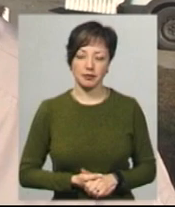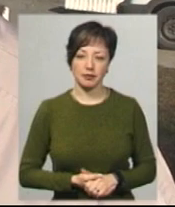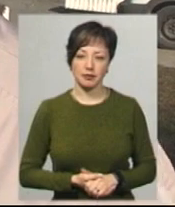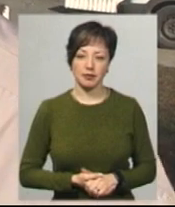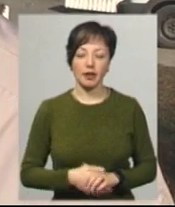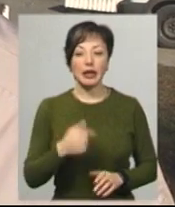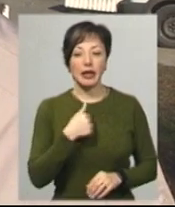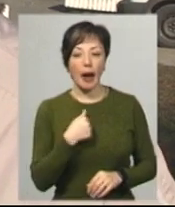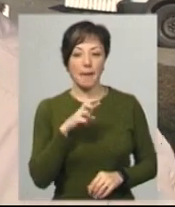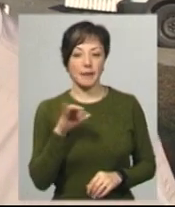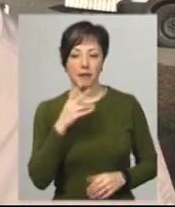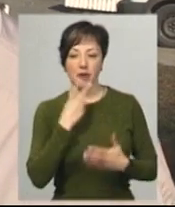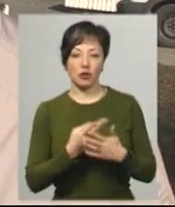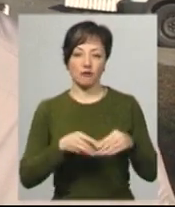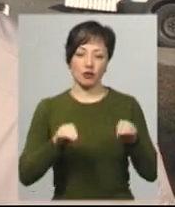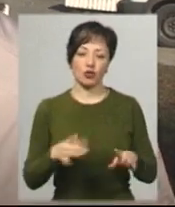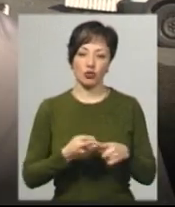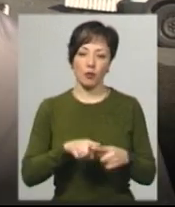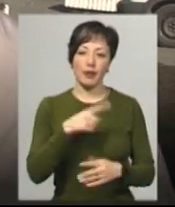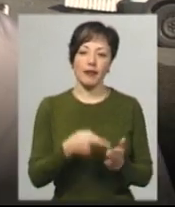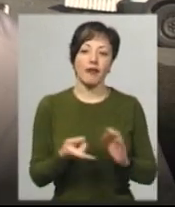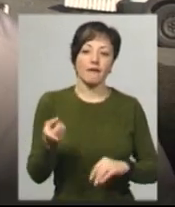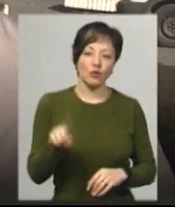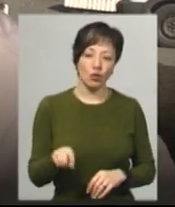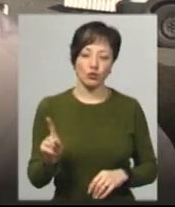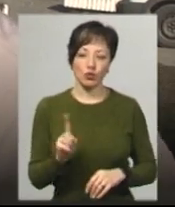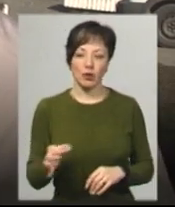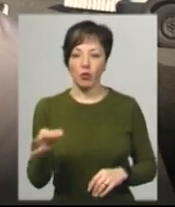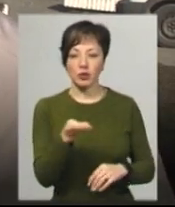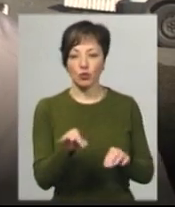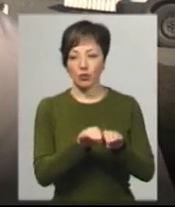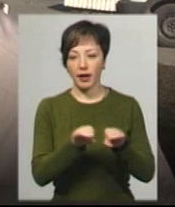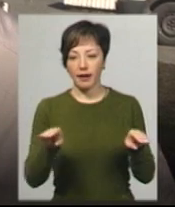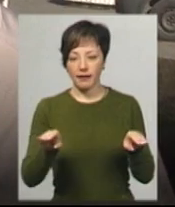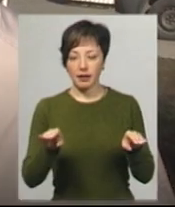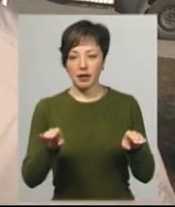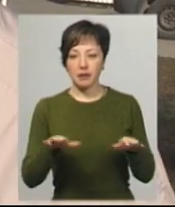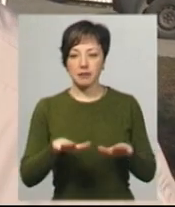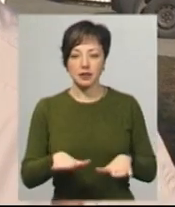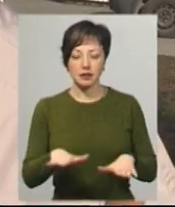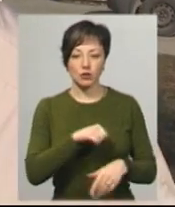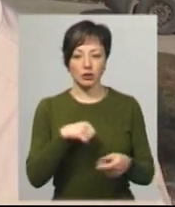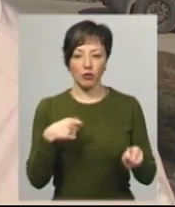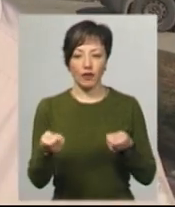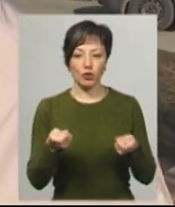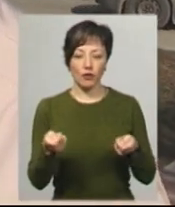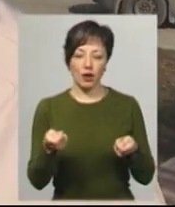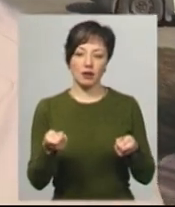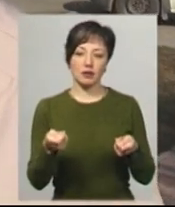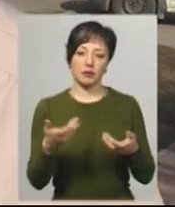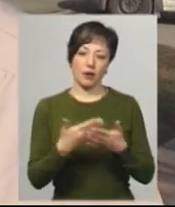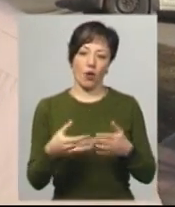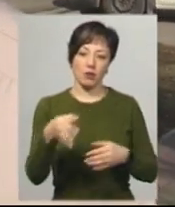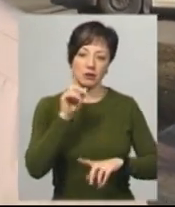би бачив вирішення цього питання в тому, щоб на обласному рівні місцеве самоврядування у вигляді обласної